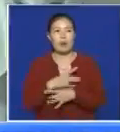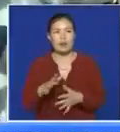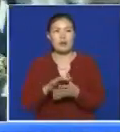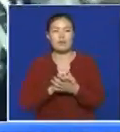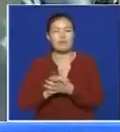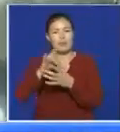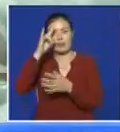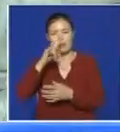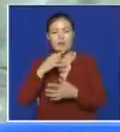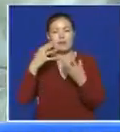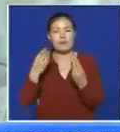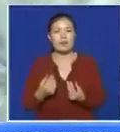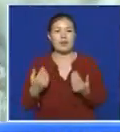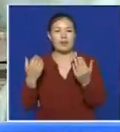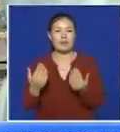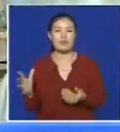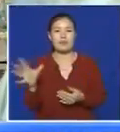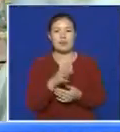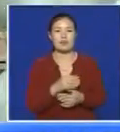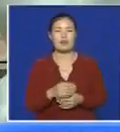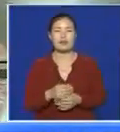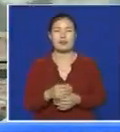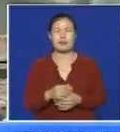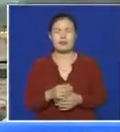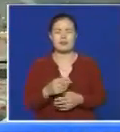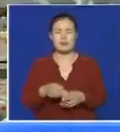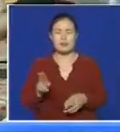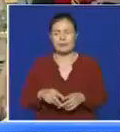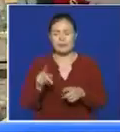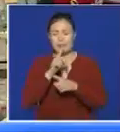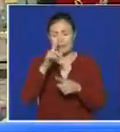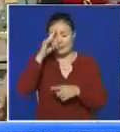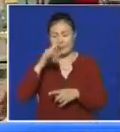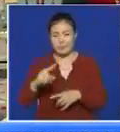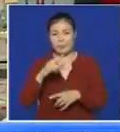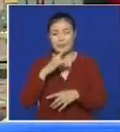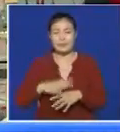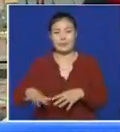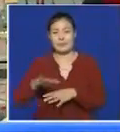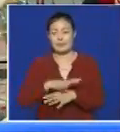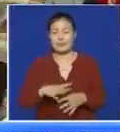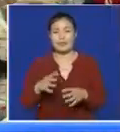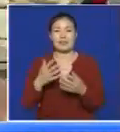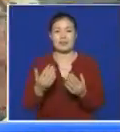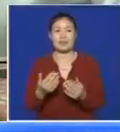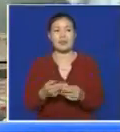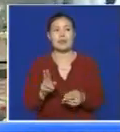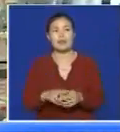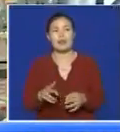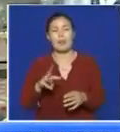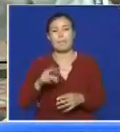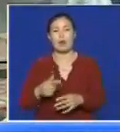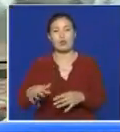народов Казахстана. Всем желаем. Бүгін ерекше мереке, себебі Қазақстан халықтарының бірлігі күні. Біздің ортақ үйіміз